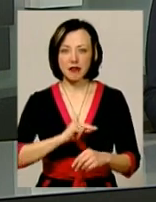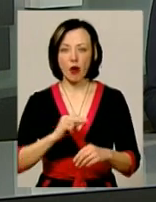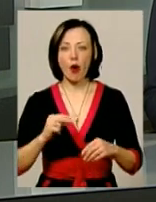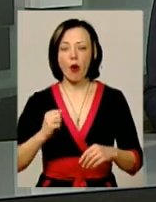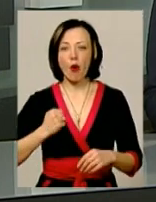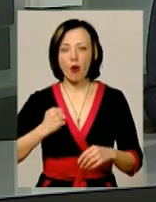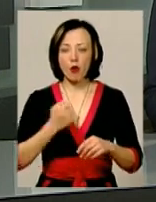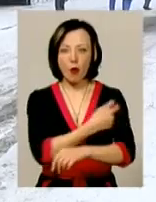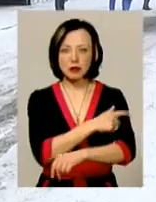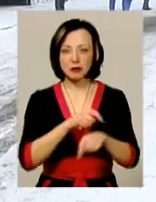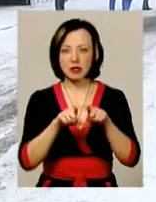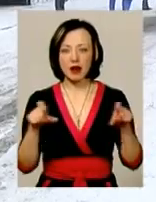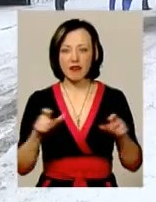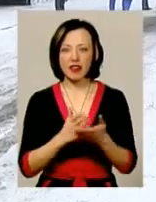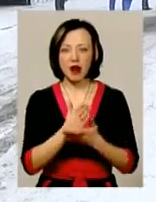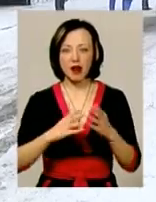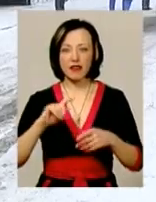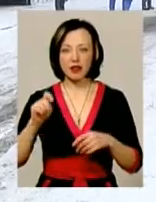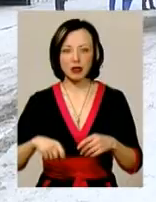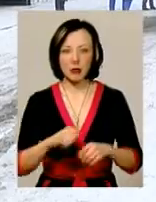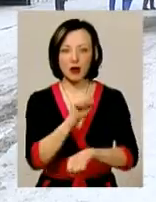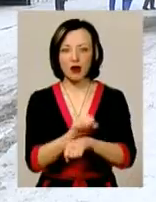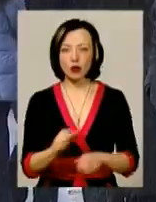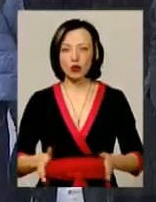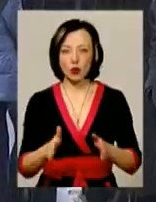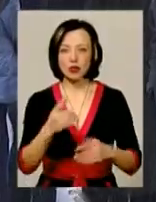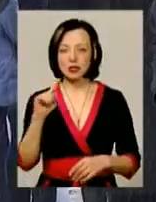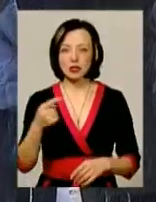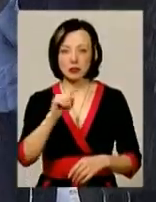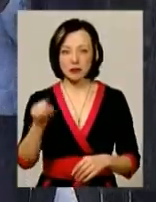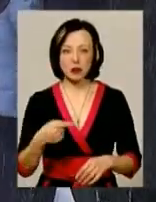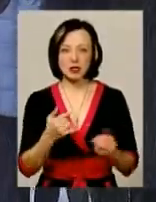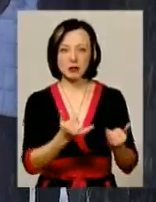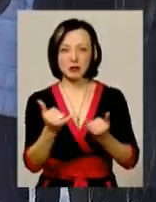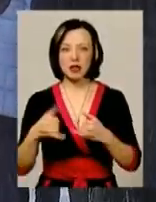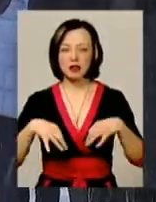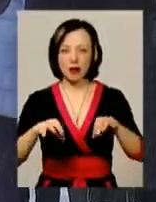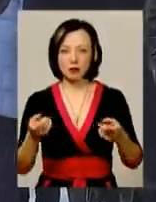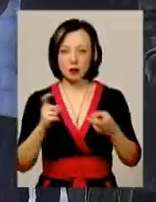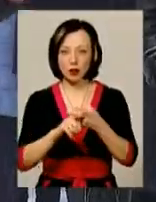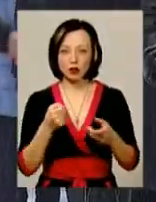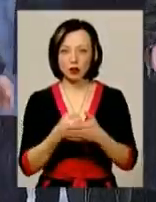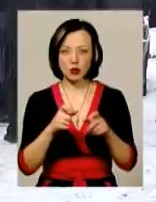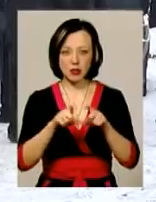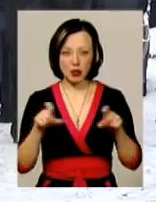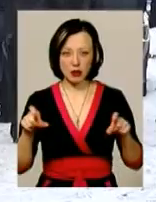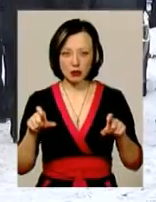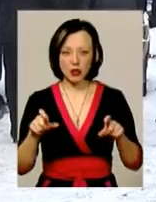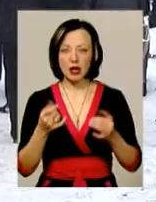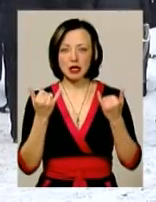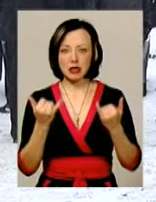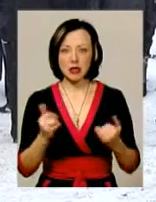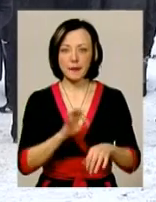Впродовж 2 годин вони перекривали дорогу біля госпіталю з єдиною вимогою – забезпечити транспортне сполучення до самого закладу. Адже